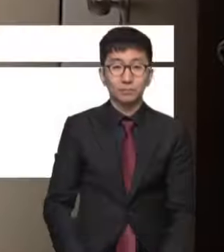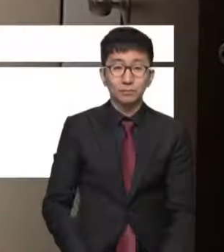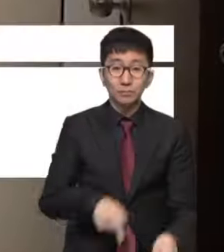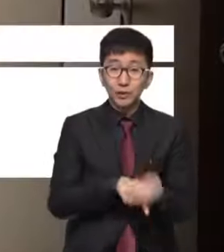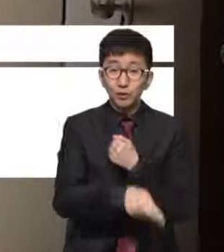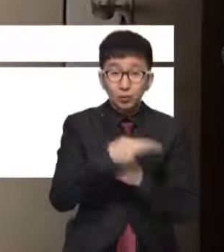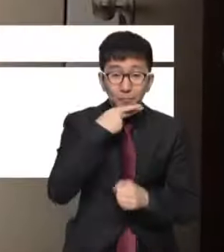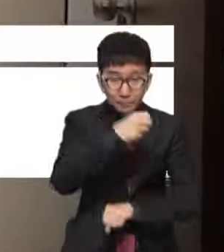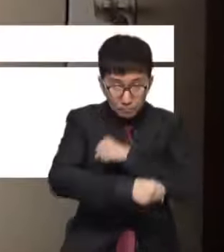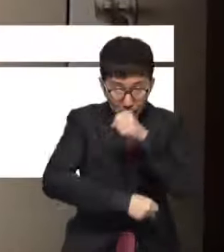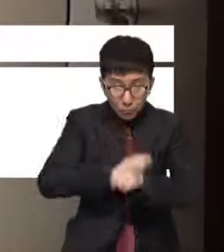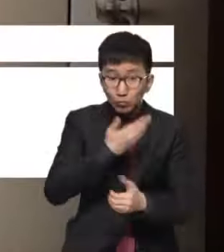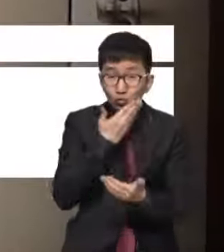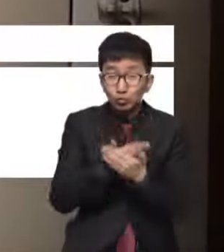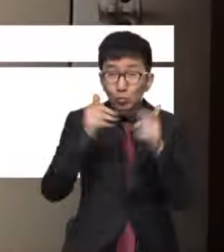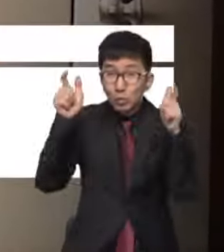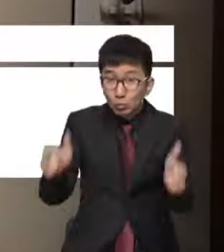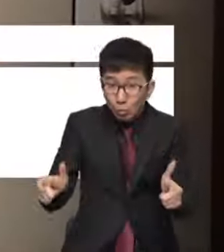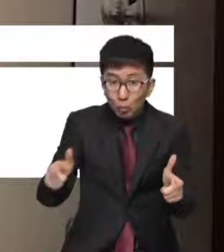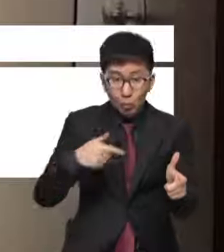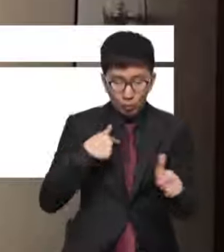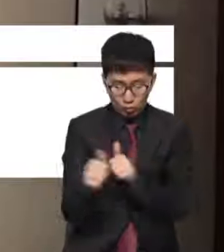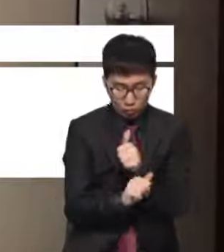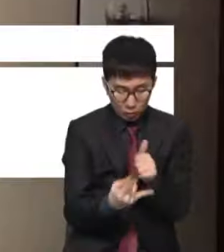없이 지금 전력 공간위 보내겠다